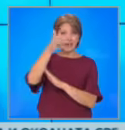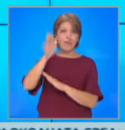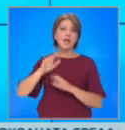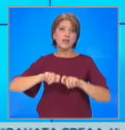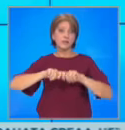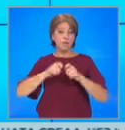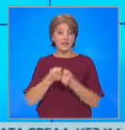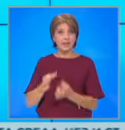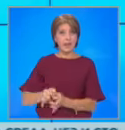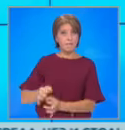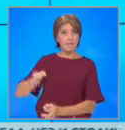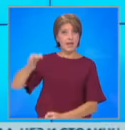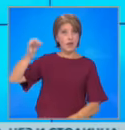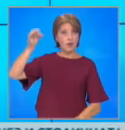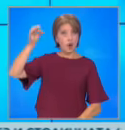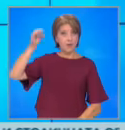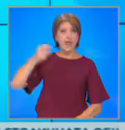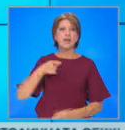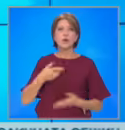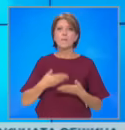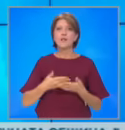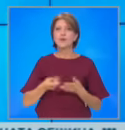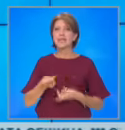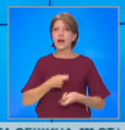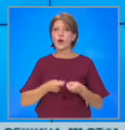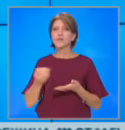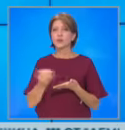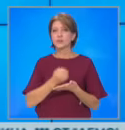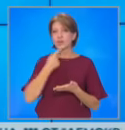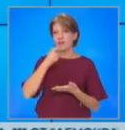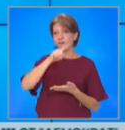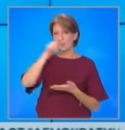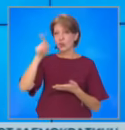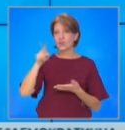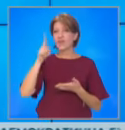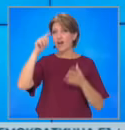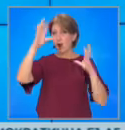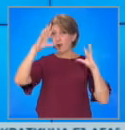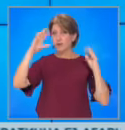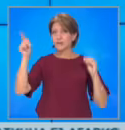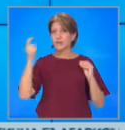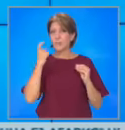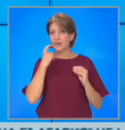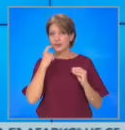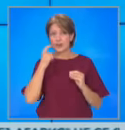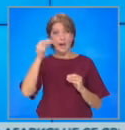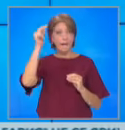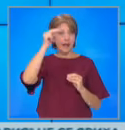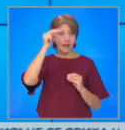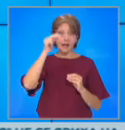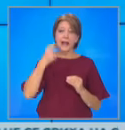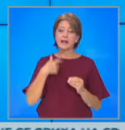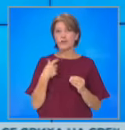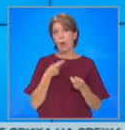който е било поставено до службата по търговско-икономически въпроси към Генералното ни консулство в Битоля. Българската страна е загрижена